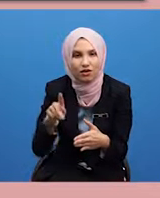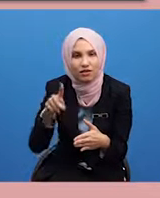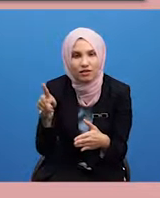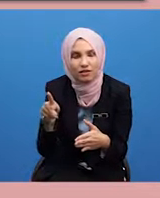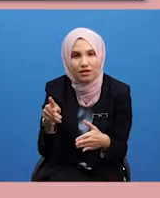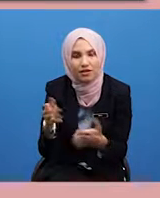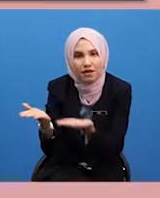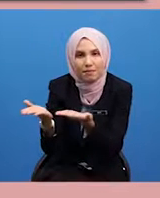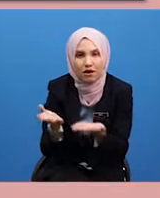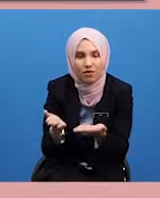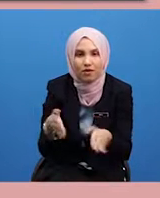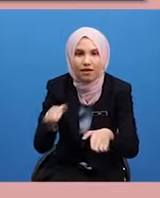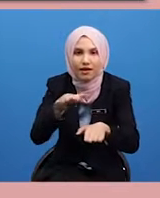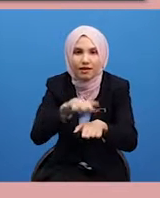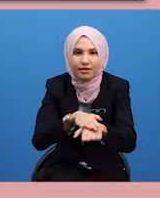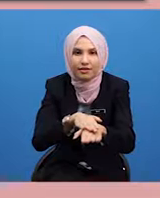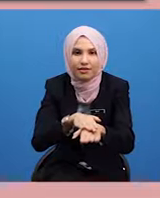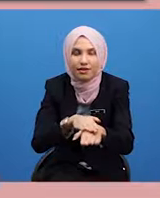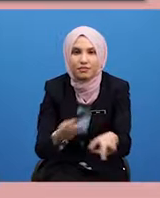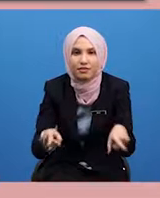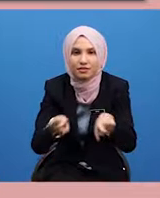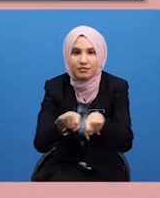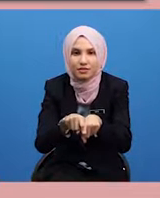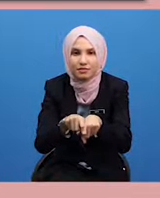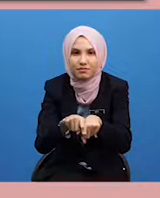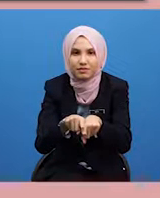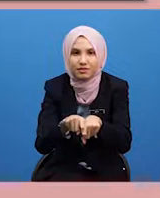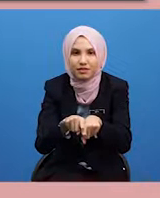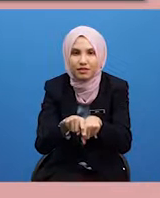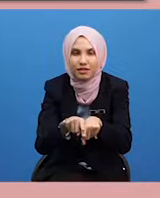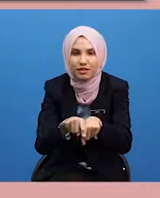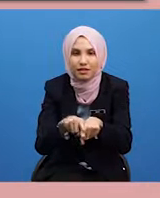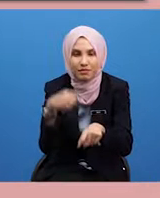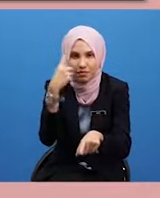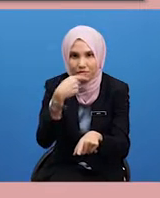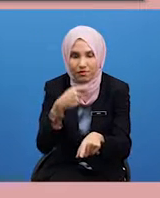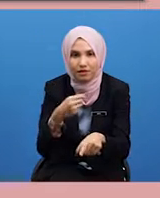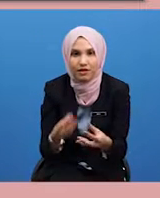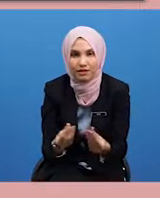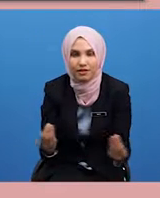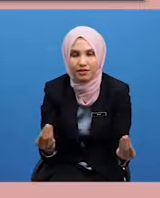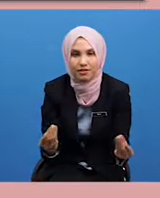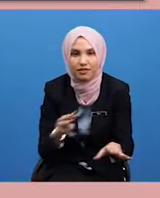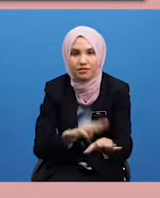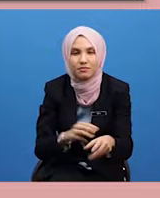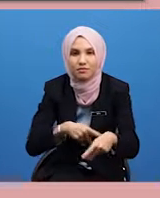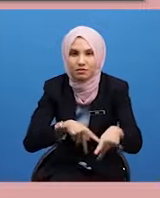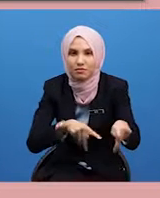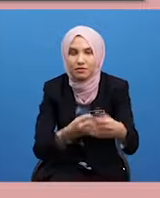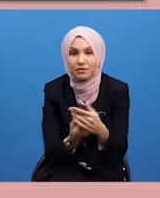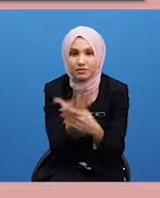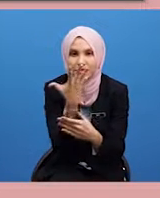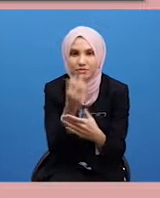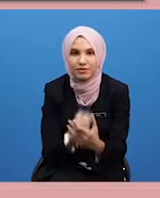akan dibawa naik ke atas bersama-sama ke permukaan tanah semasa proses